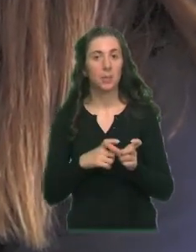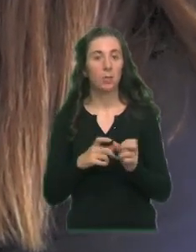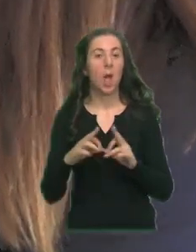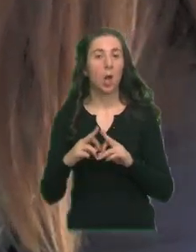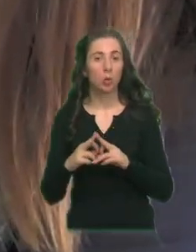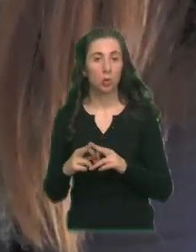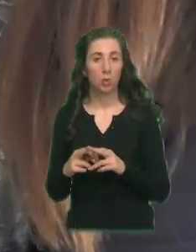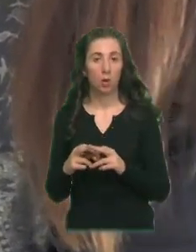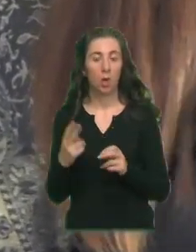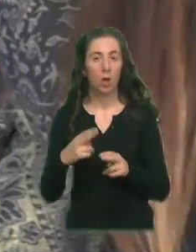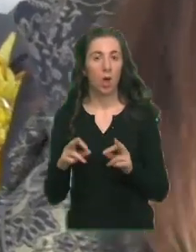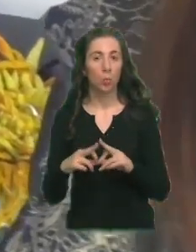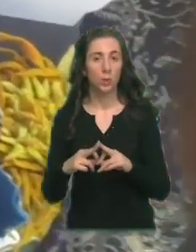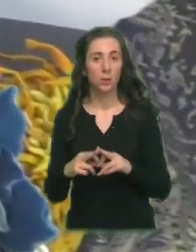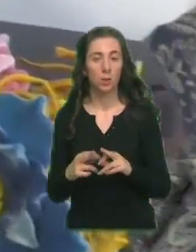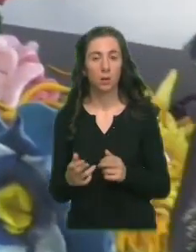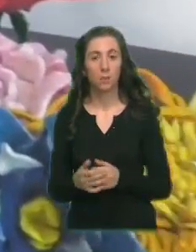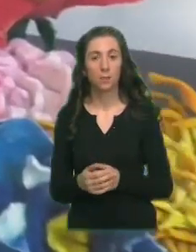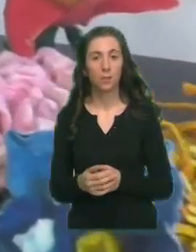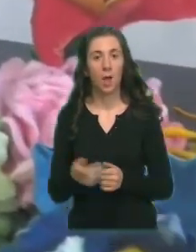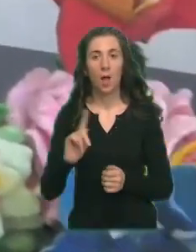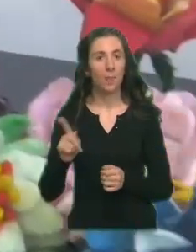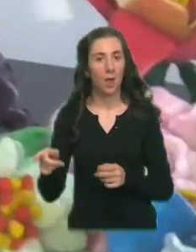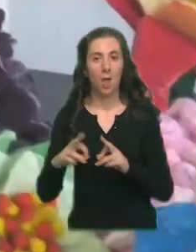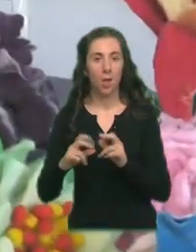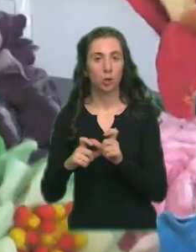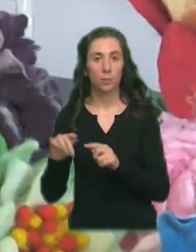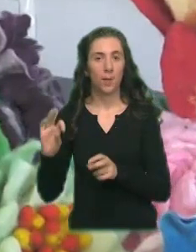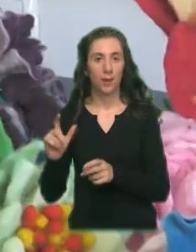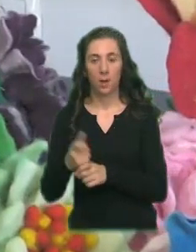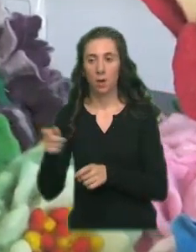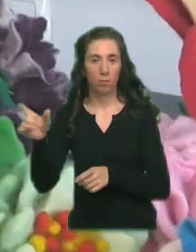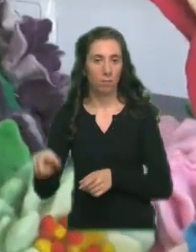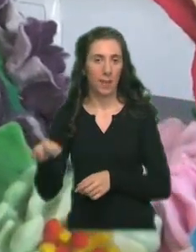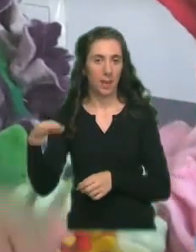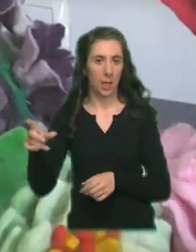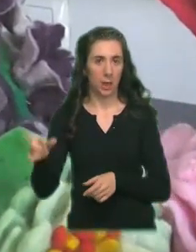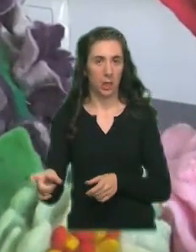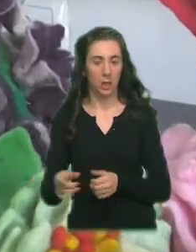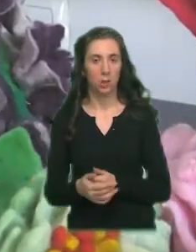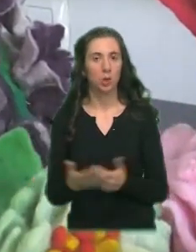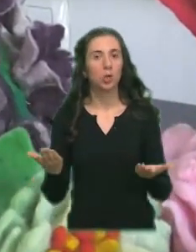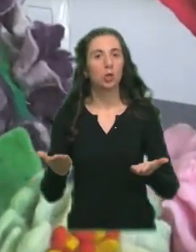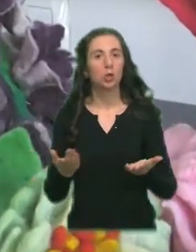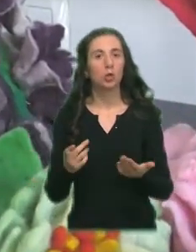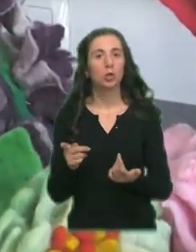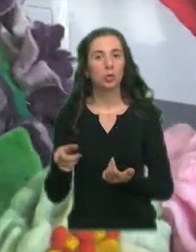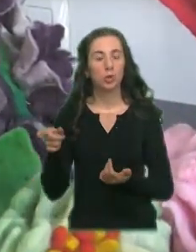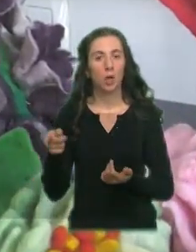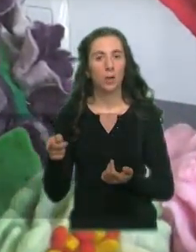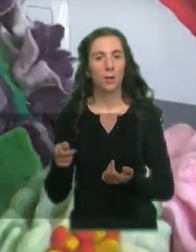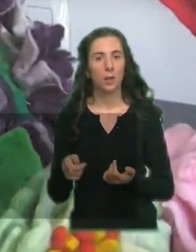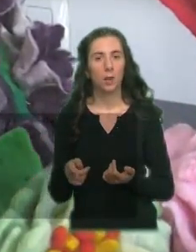svih ostalih? Pa možda upravo to što je ovdje naglašeno i kod koje je kolegica izrekla i